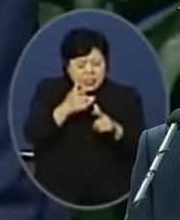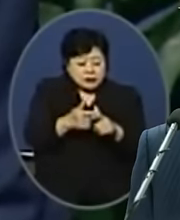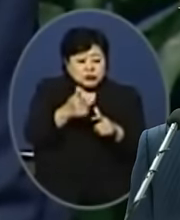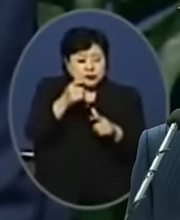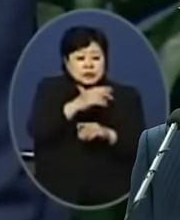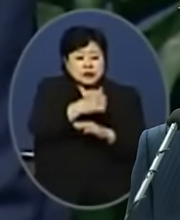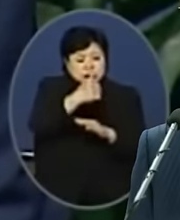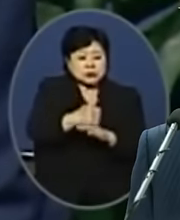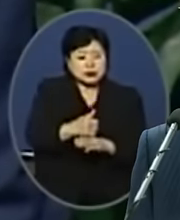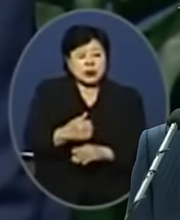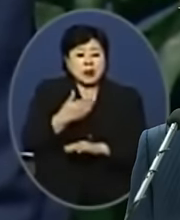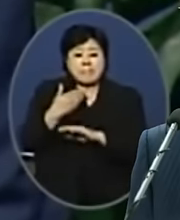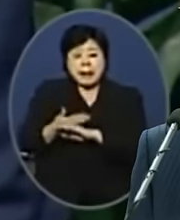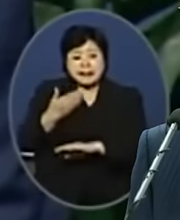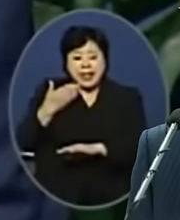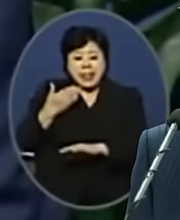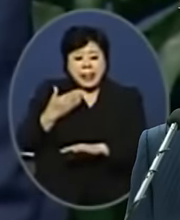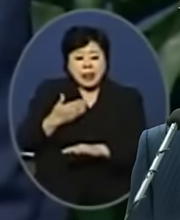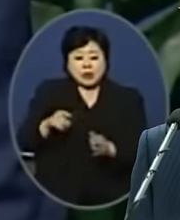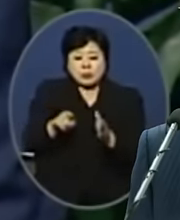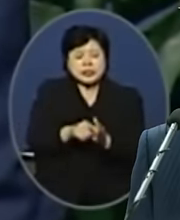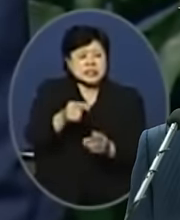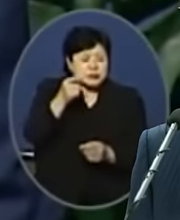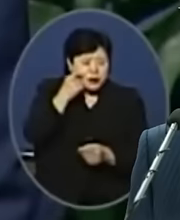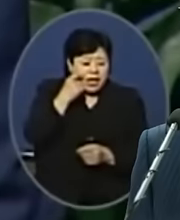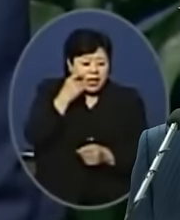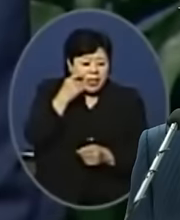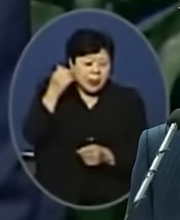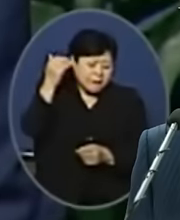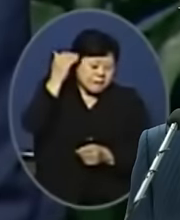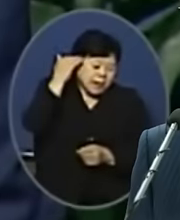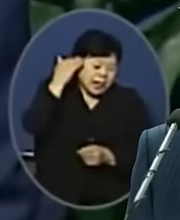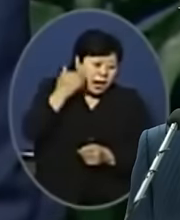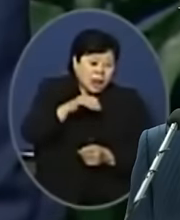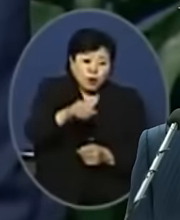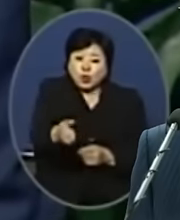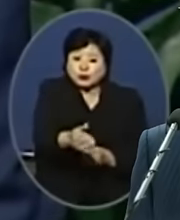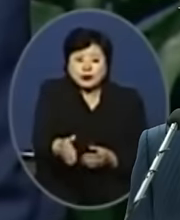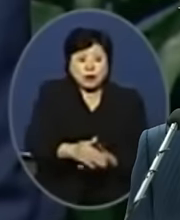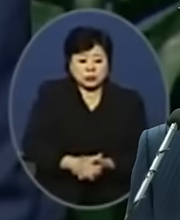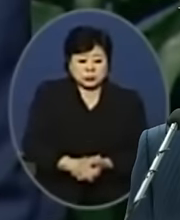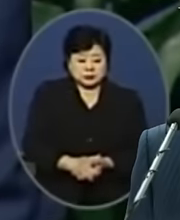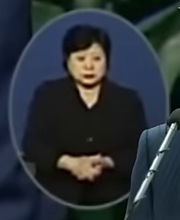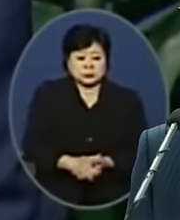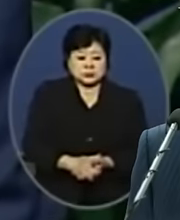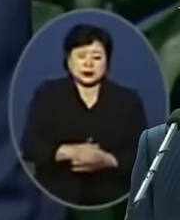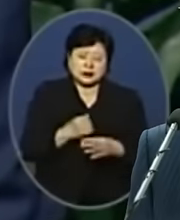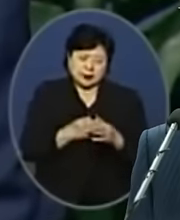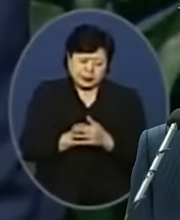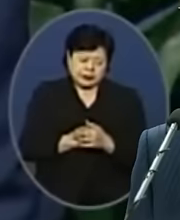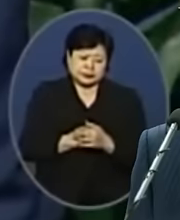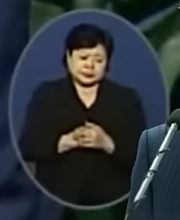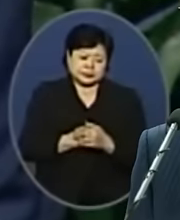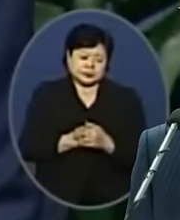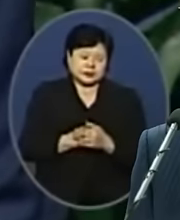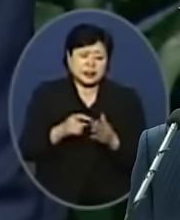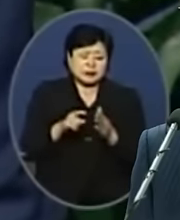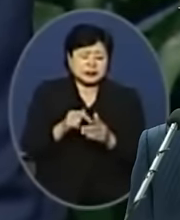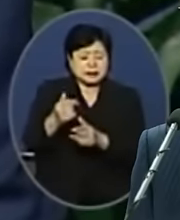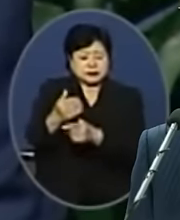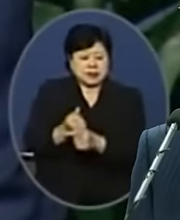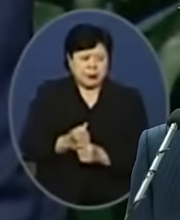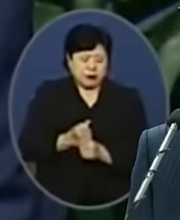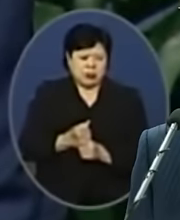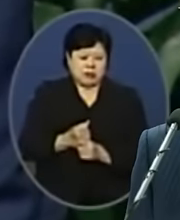사람들이 예수 그리스도를 반대하고 못 믿게 하니 어디 갈 데 있습니까? 그래서 믿는 사람은